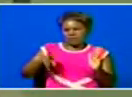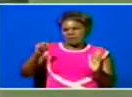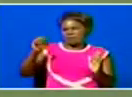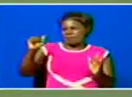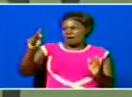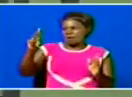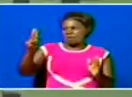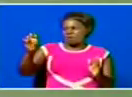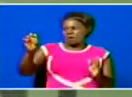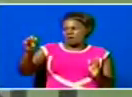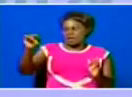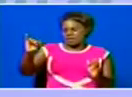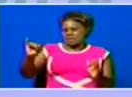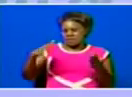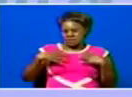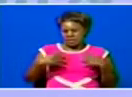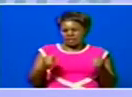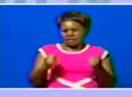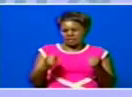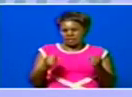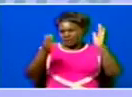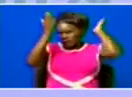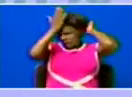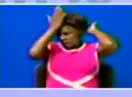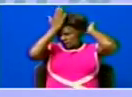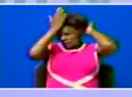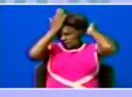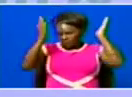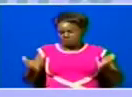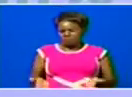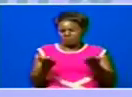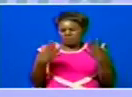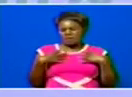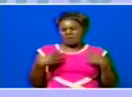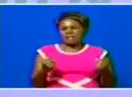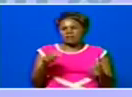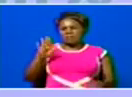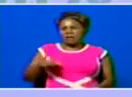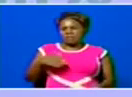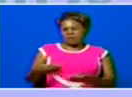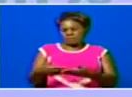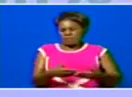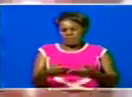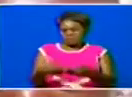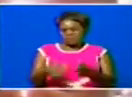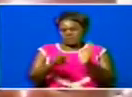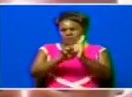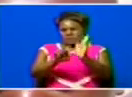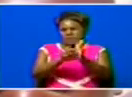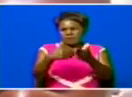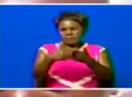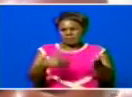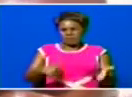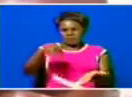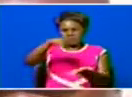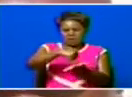its universal health cover and Kakamega with Imarisha Afya ya Mama na Mtoto are examples. Kabla niingie kwa